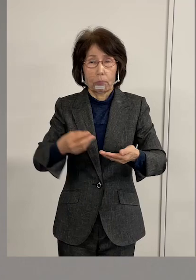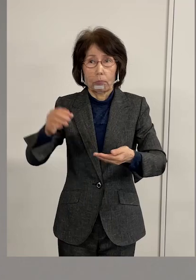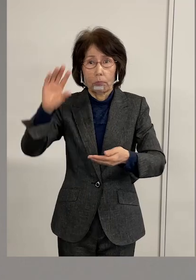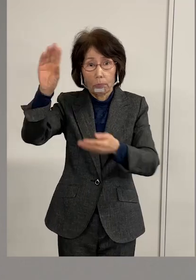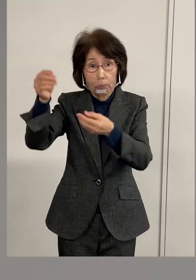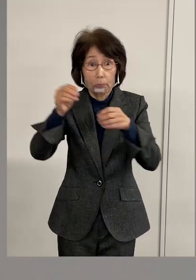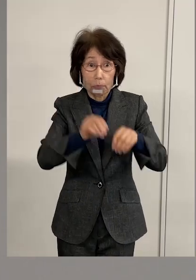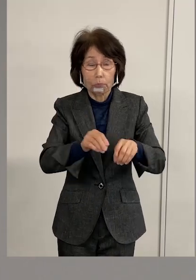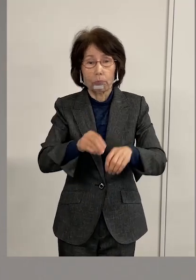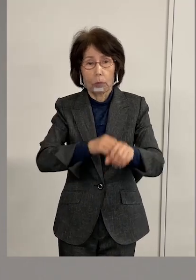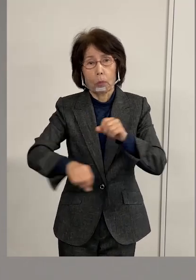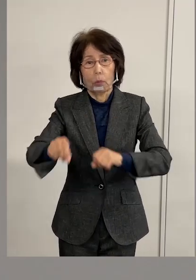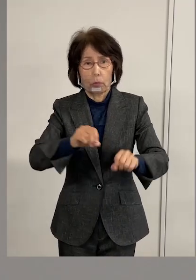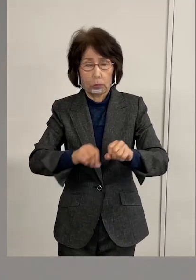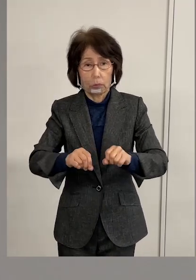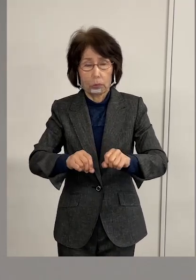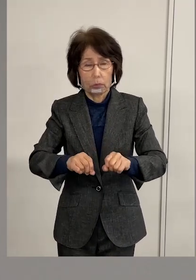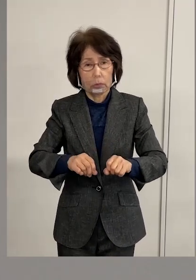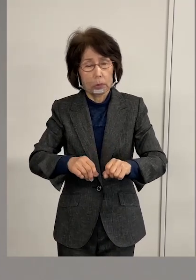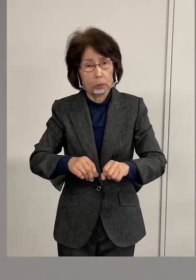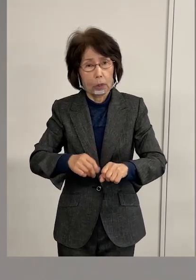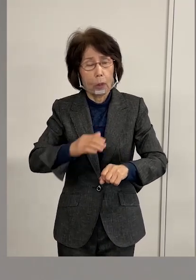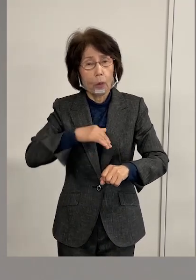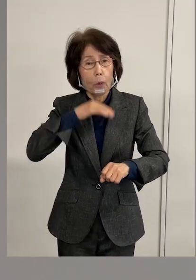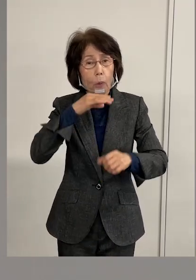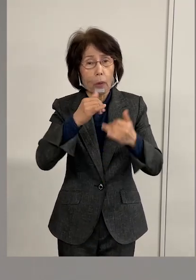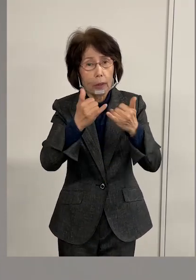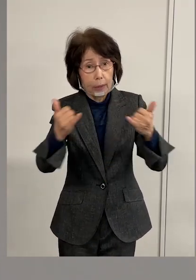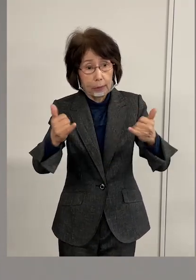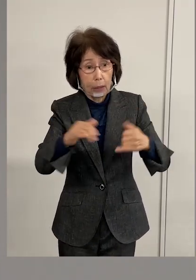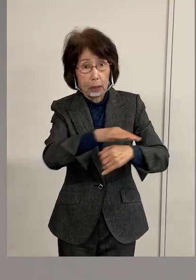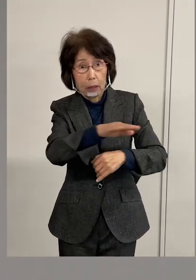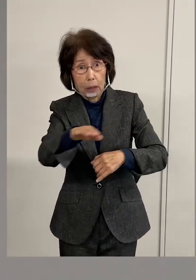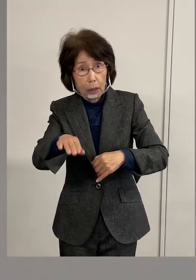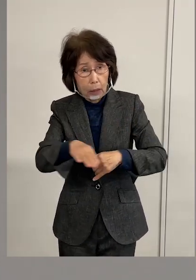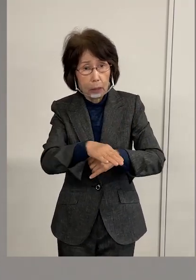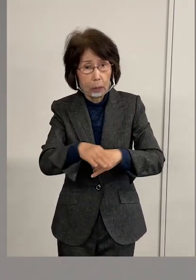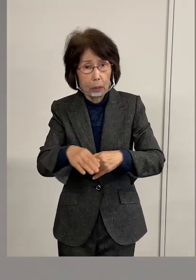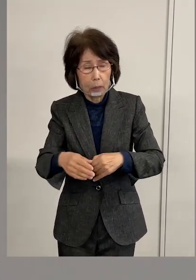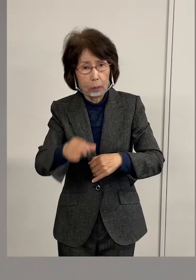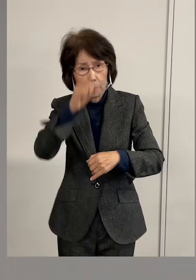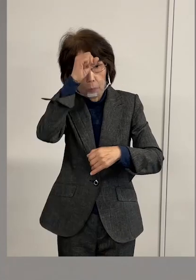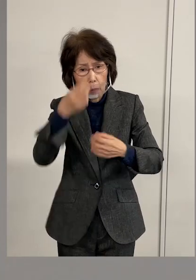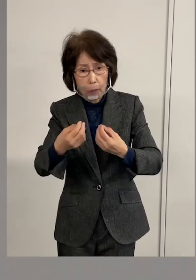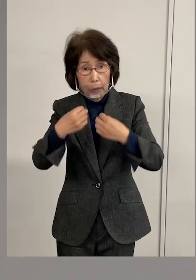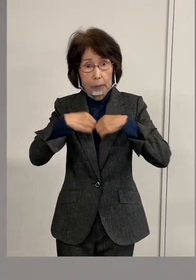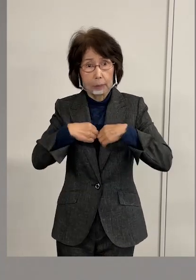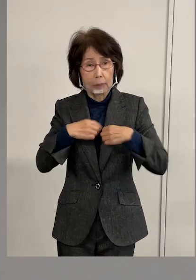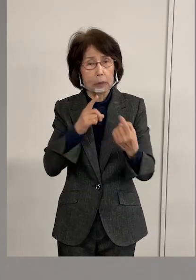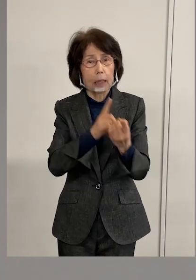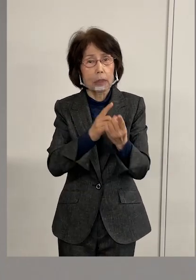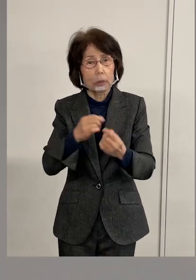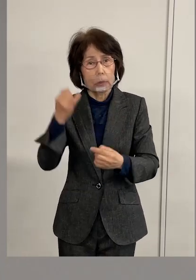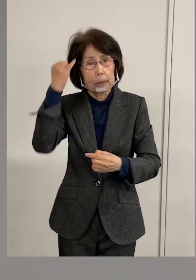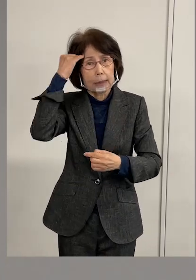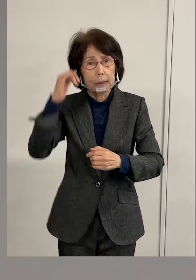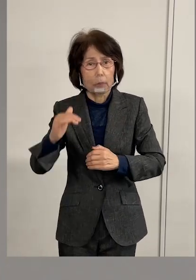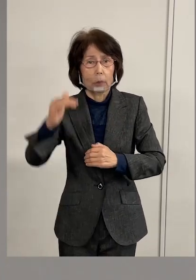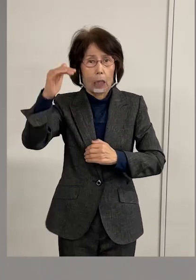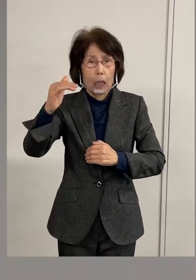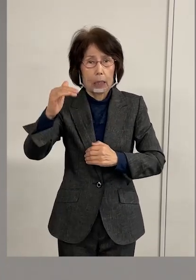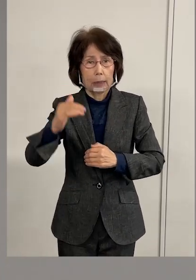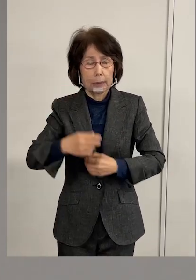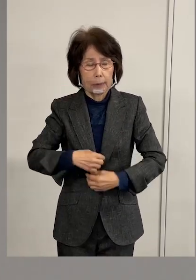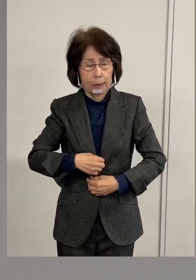ますが、まあ、おそらく高齢者の方っていうのは、やっぱり感染に対する、まあ、意識も高いですし、慎重に行動